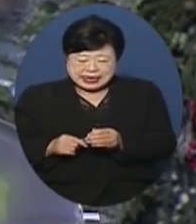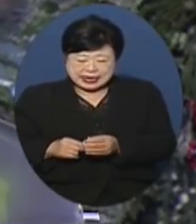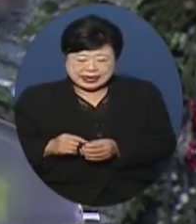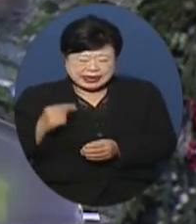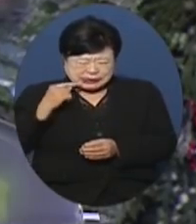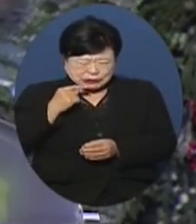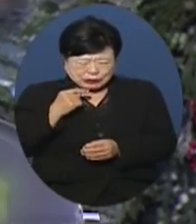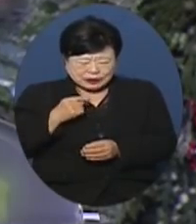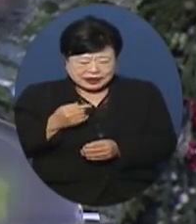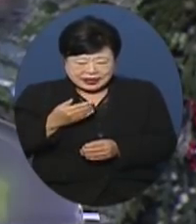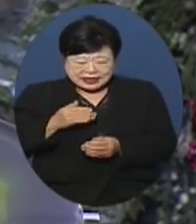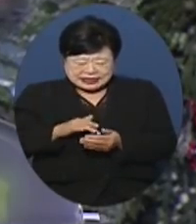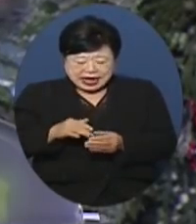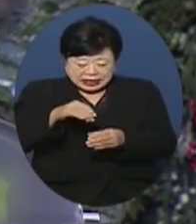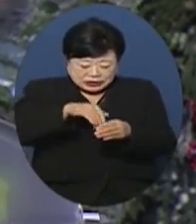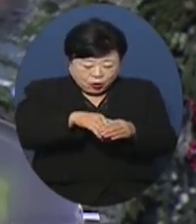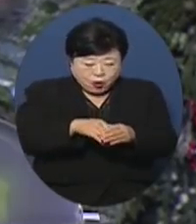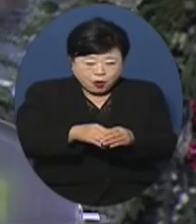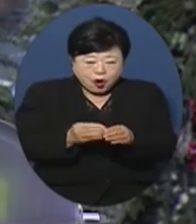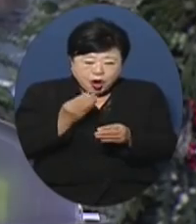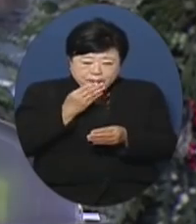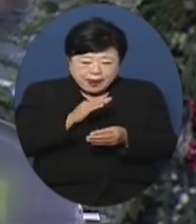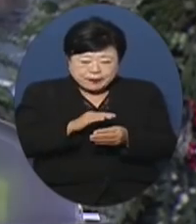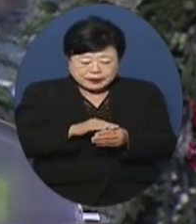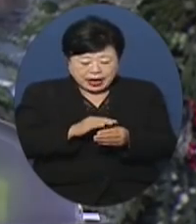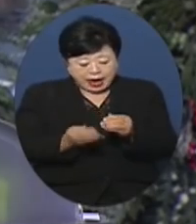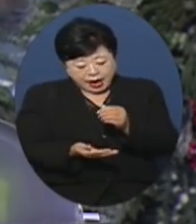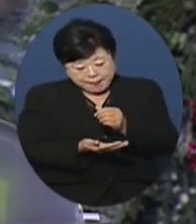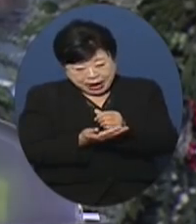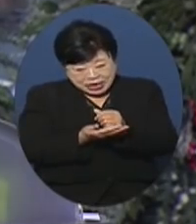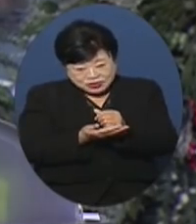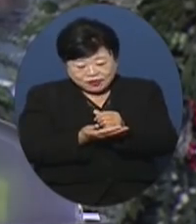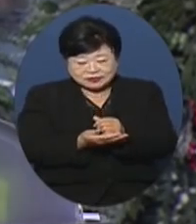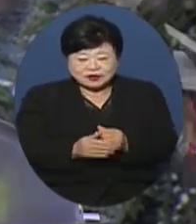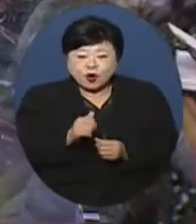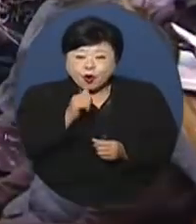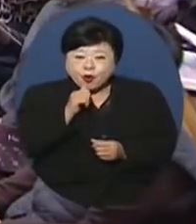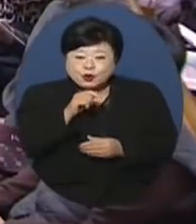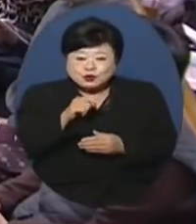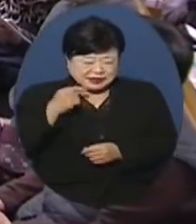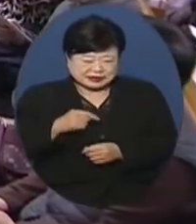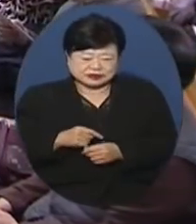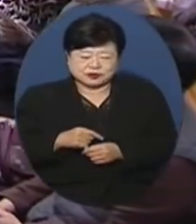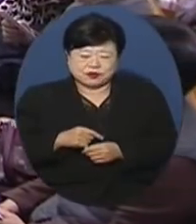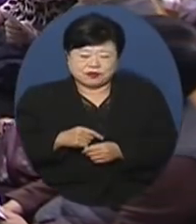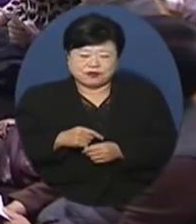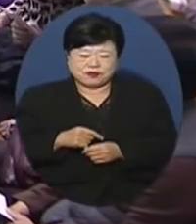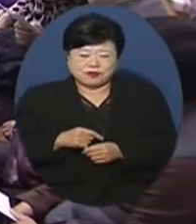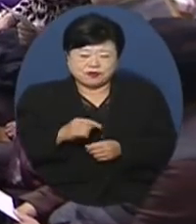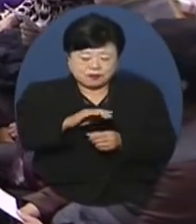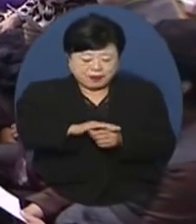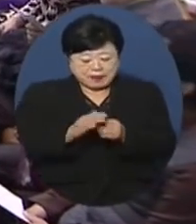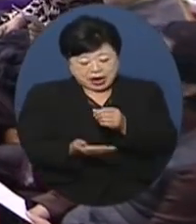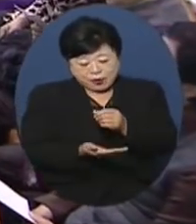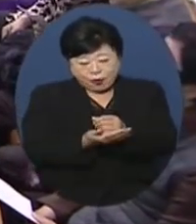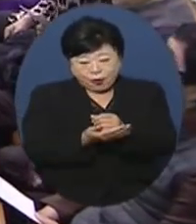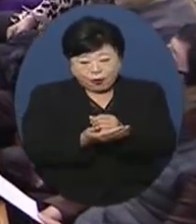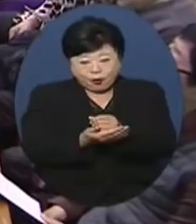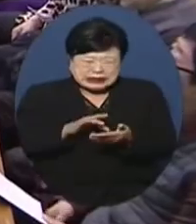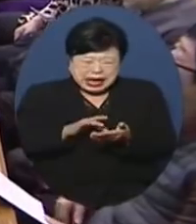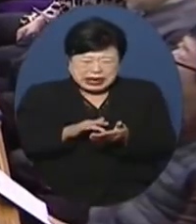후에 밥풀로 양쪽 구멍을 막습니다. 그리고 눈이 내리는